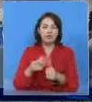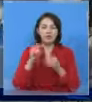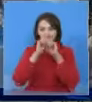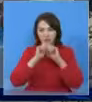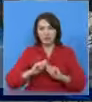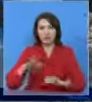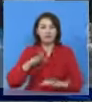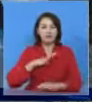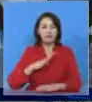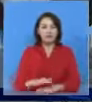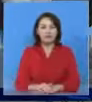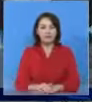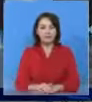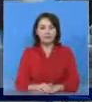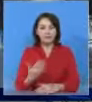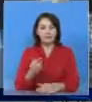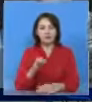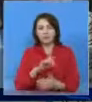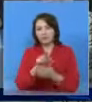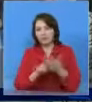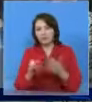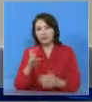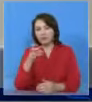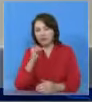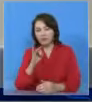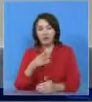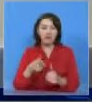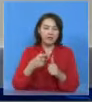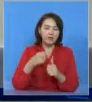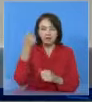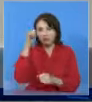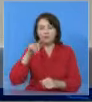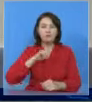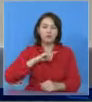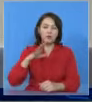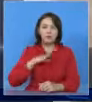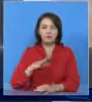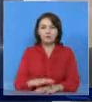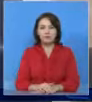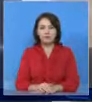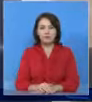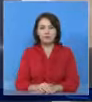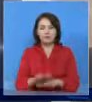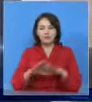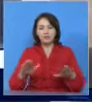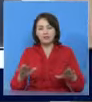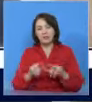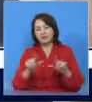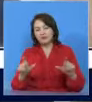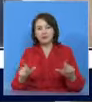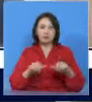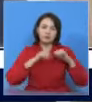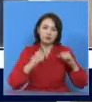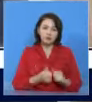табыс етілді. Дәурен Қуат проза жанрында Қажығали Мұхамедқали атындағы жүлдеге ие болды. Адамдардың жүрегін жұмсартатын, гуманизмге